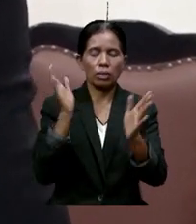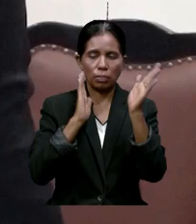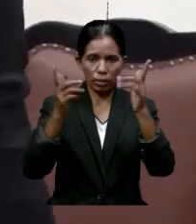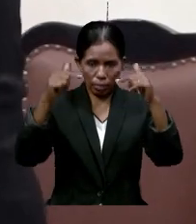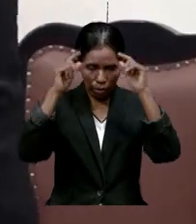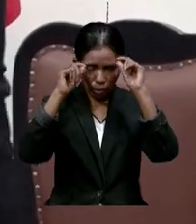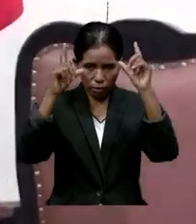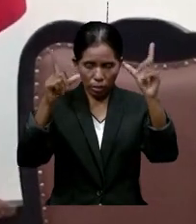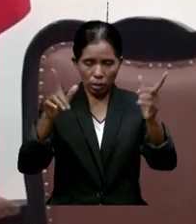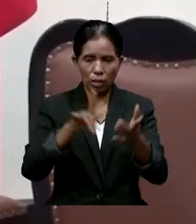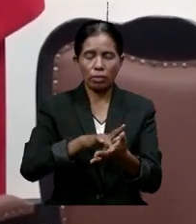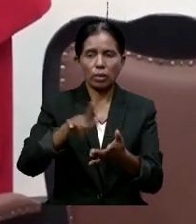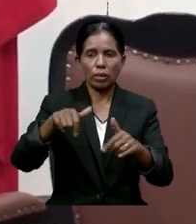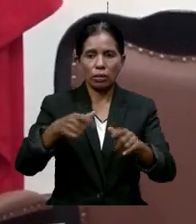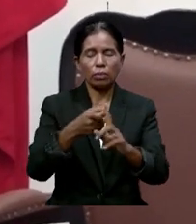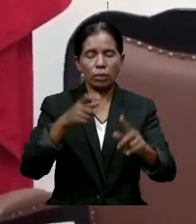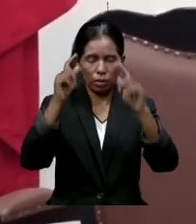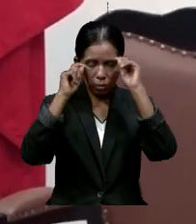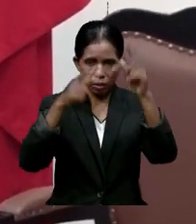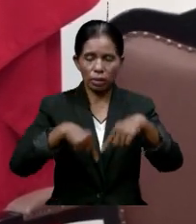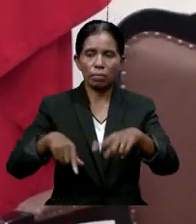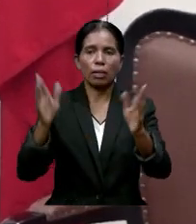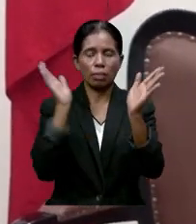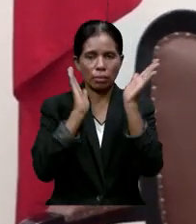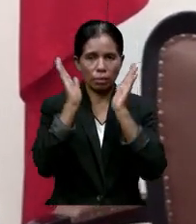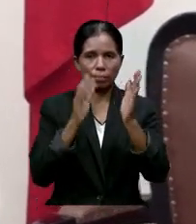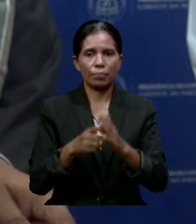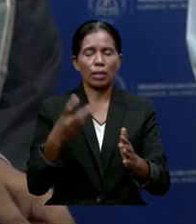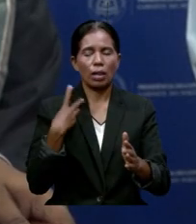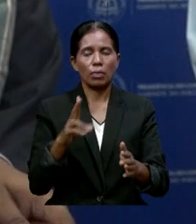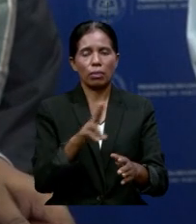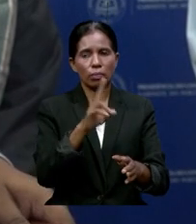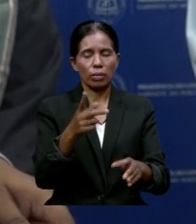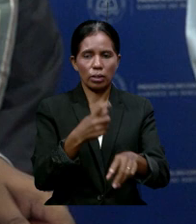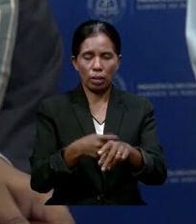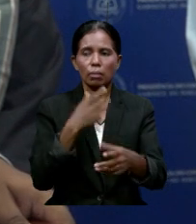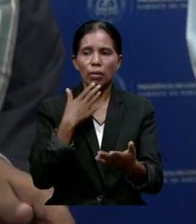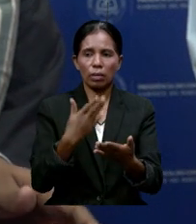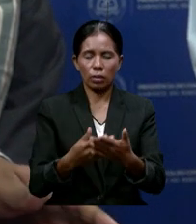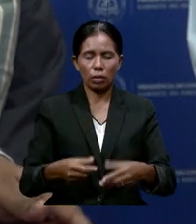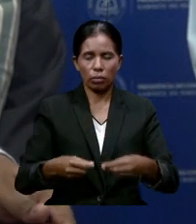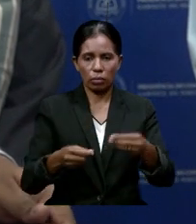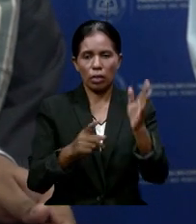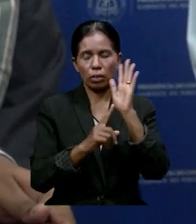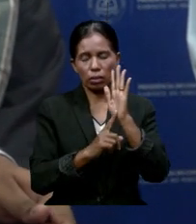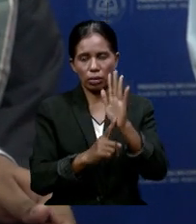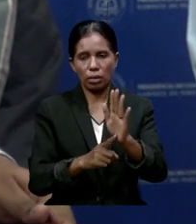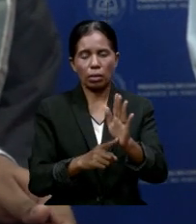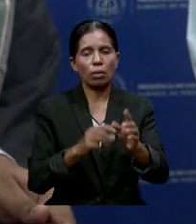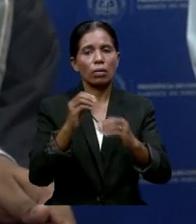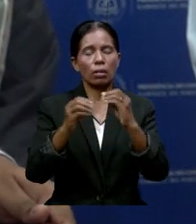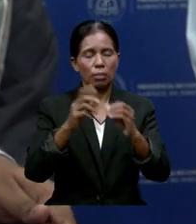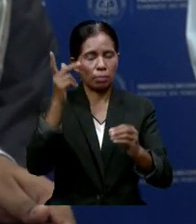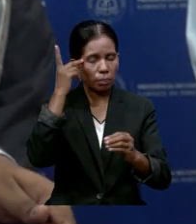Timor-Leste no avião Rusia Timor-Leste ba Malásia. Itu juga saya mengambil kesempatan untuk memberi update kepada Bapak Perdana Menteri